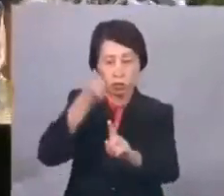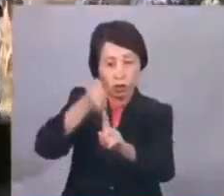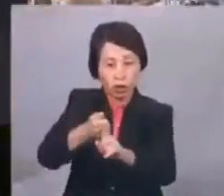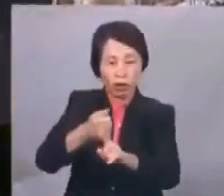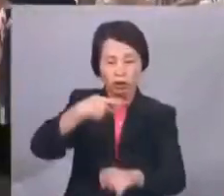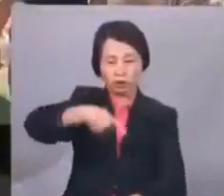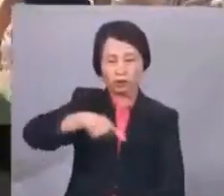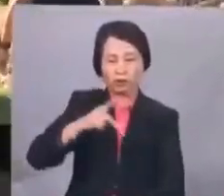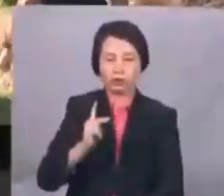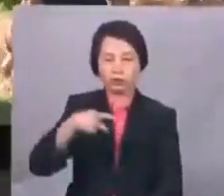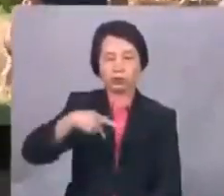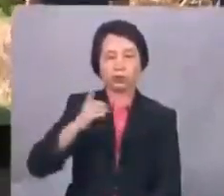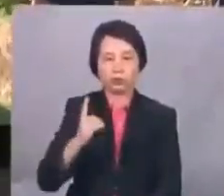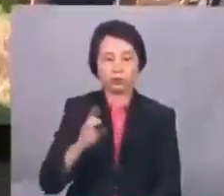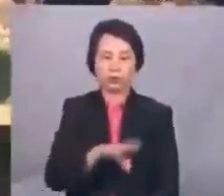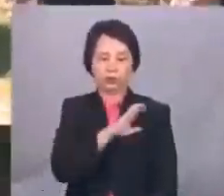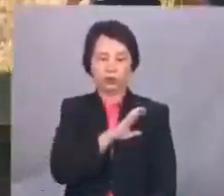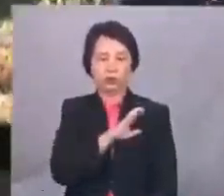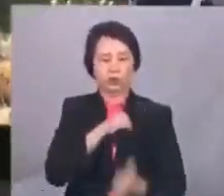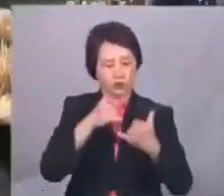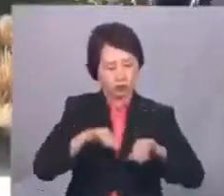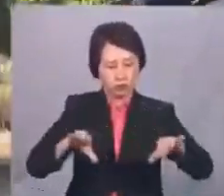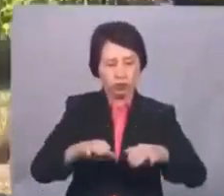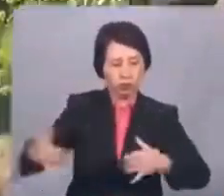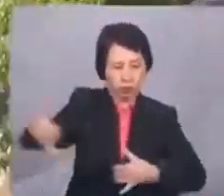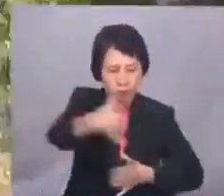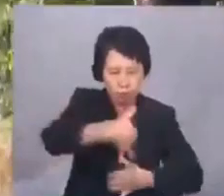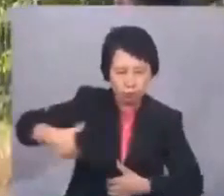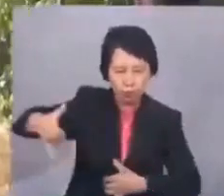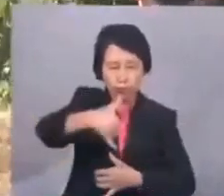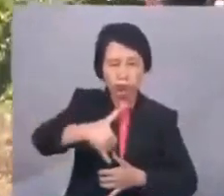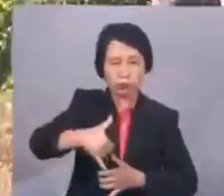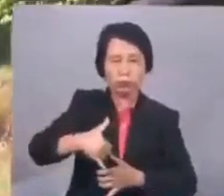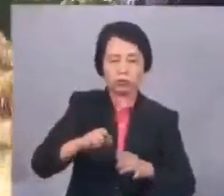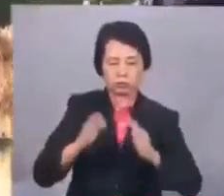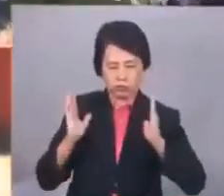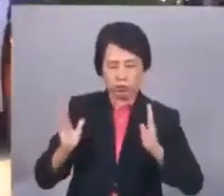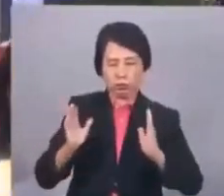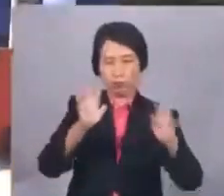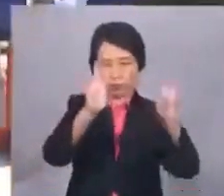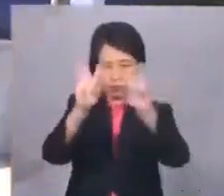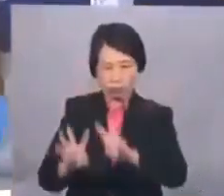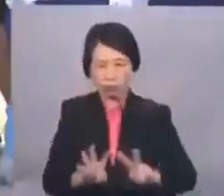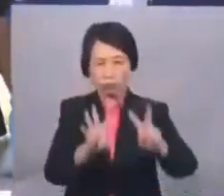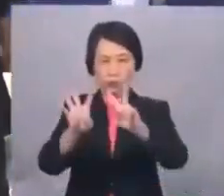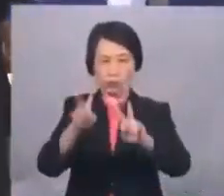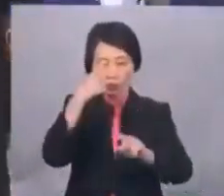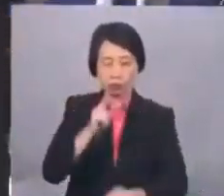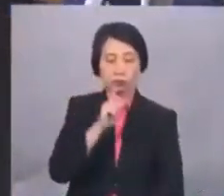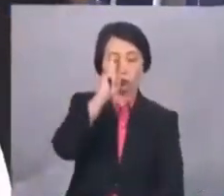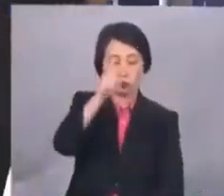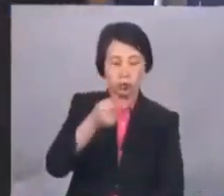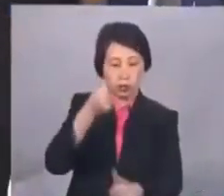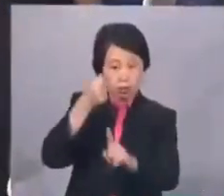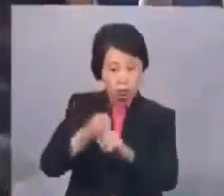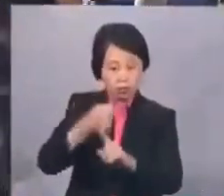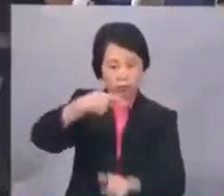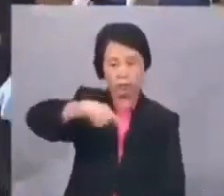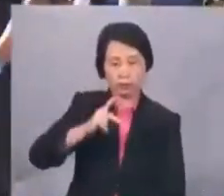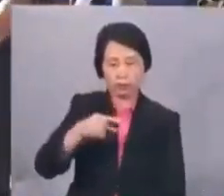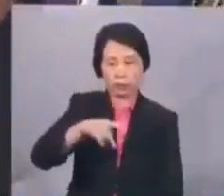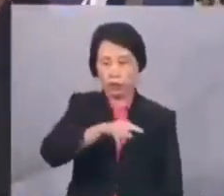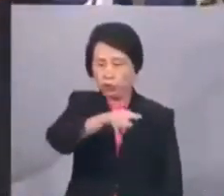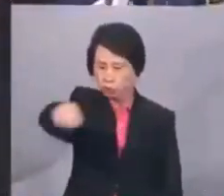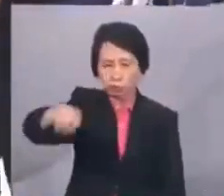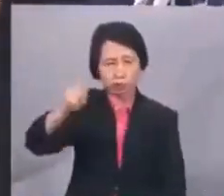arahan tikete disertakan ini polisi akan terus melakukan rondaan secara berkala dalam tempoh 24jam bagi memastikan perintah PKT